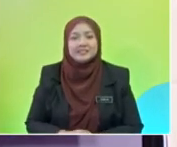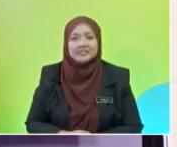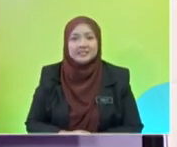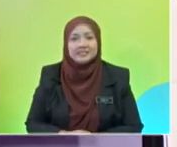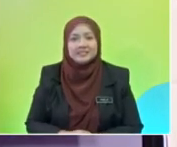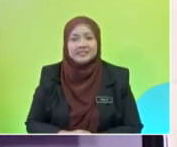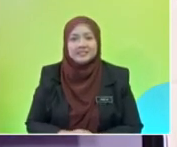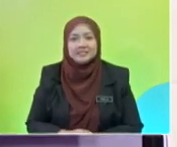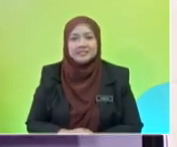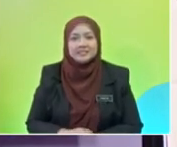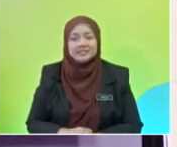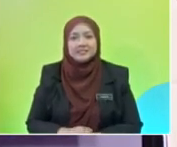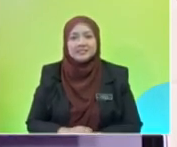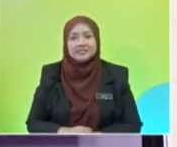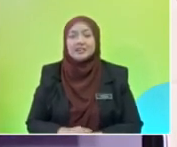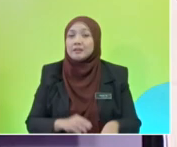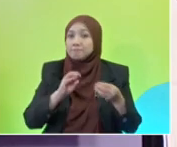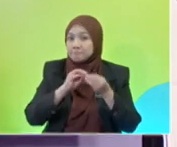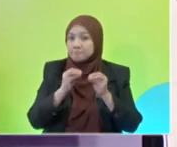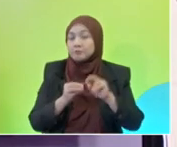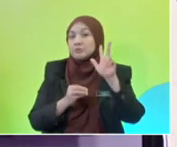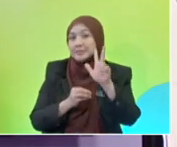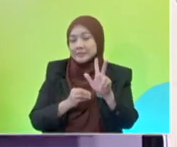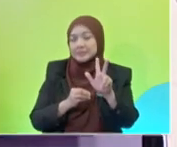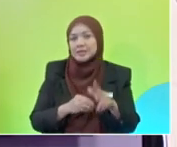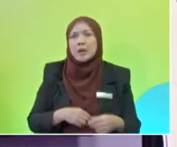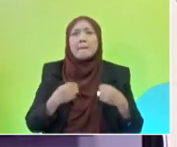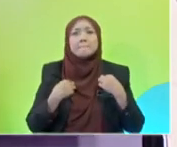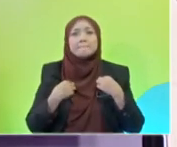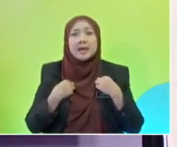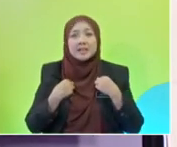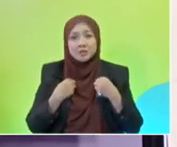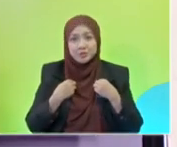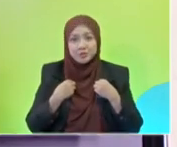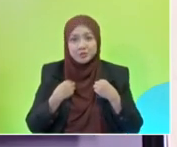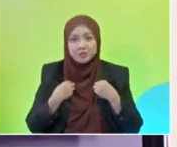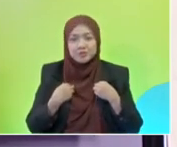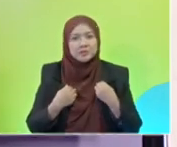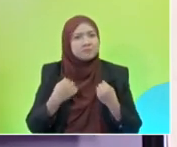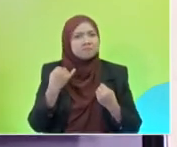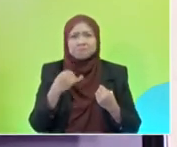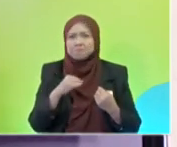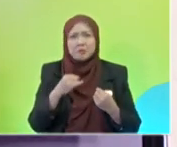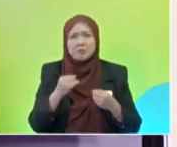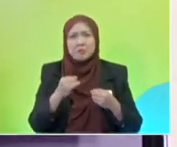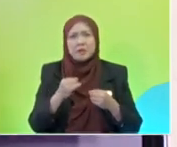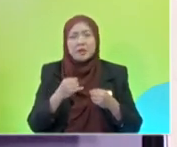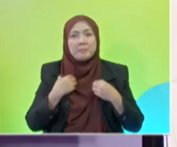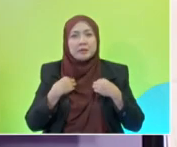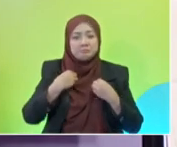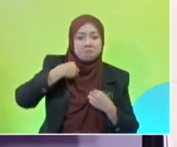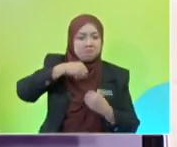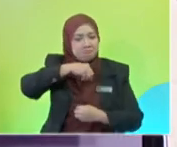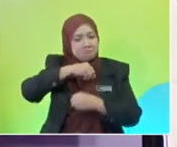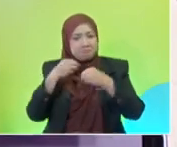tadi oke yang ketiga baju ini sayangnya kalau pakai baju tak boleh ke Bali jadi baju